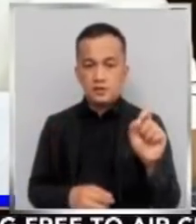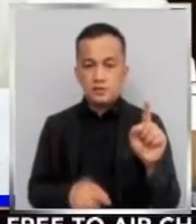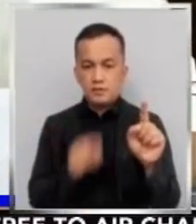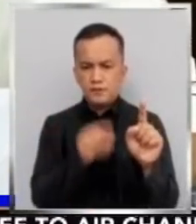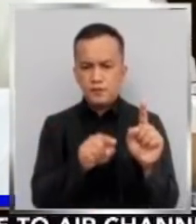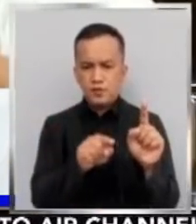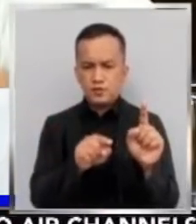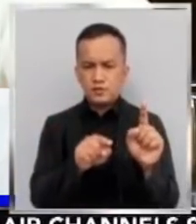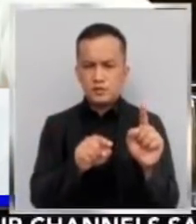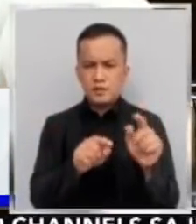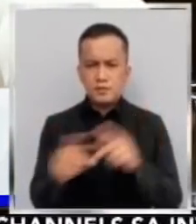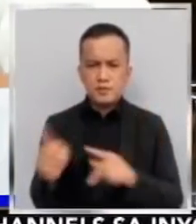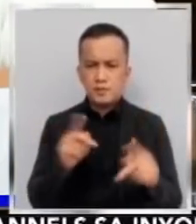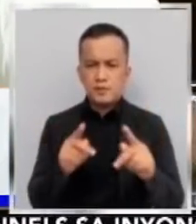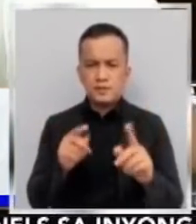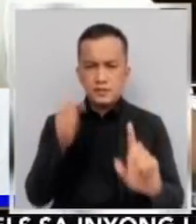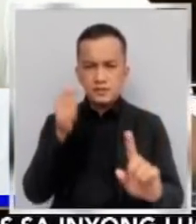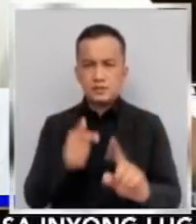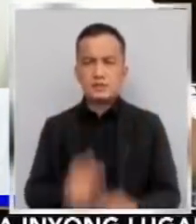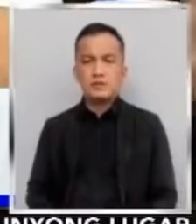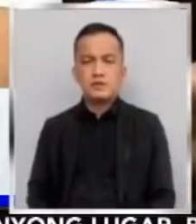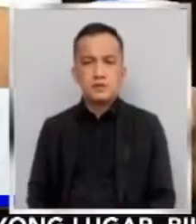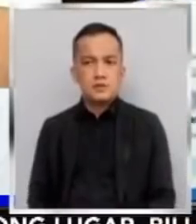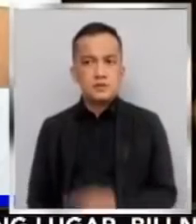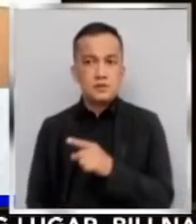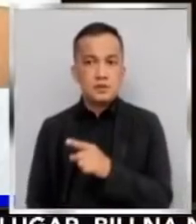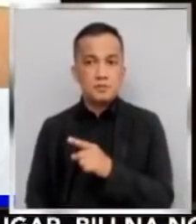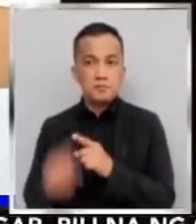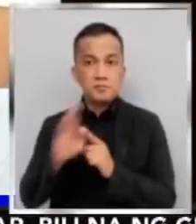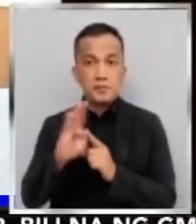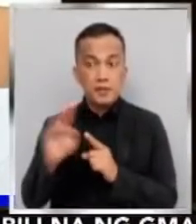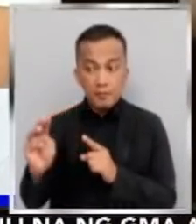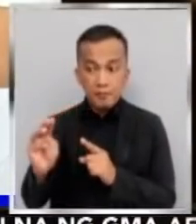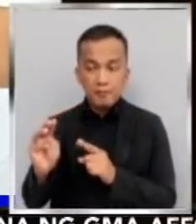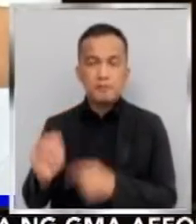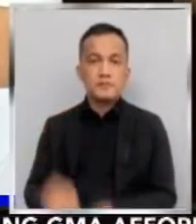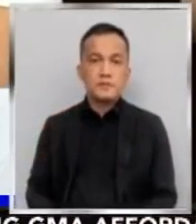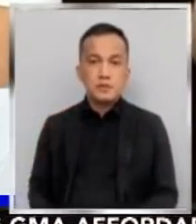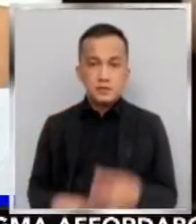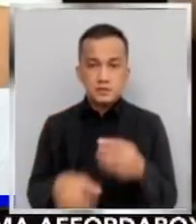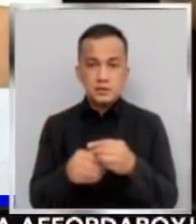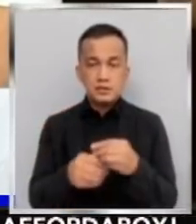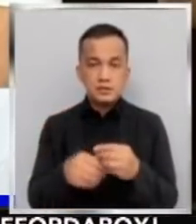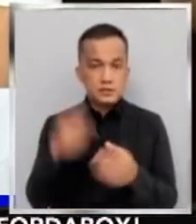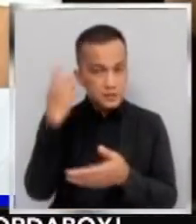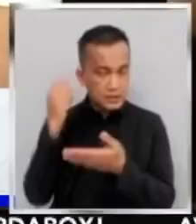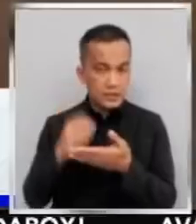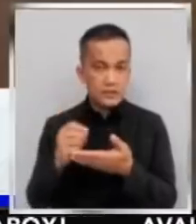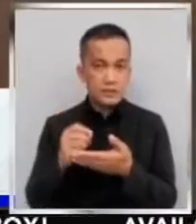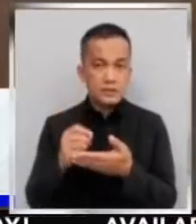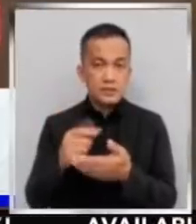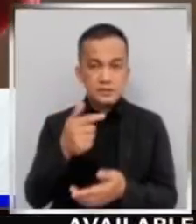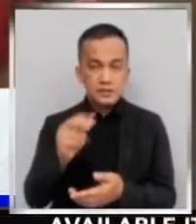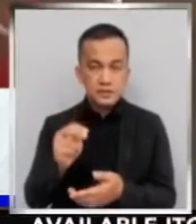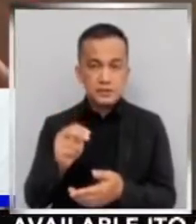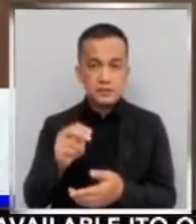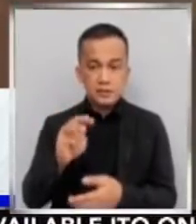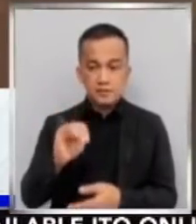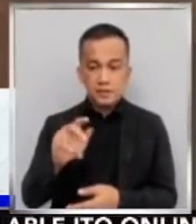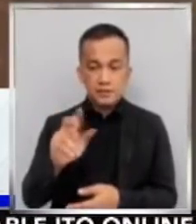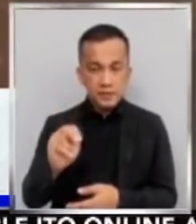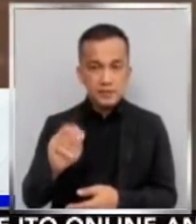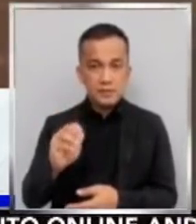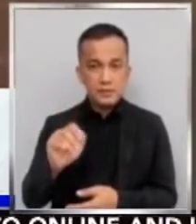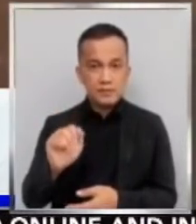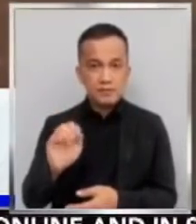performance agenda, si BBM. Dagdag ni Secretary General ng partido na si Melvin Matibag, si Marcos lang din